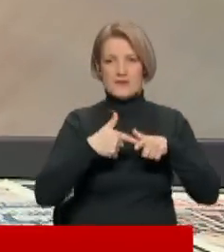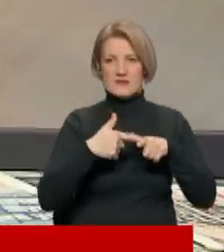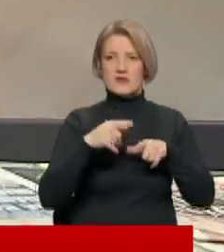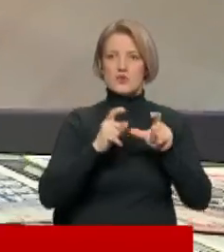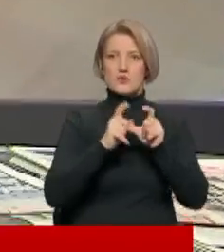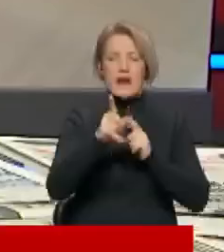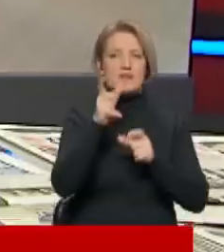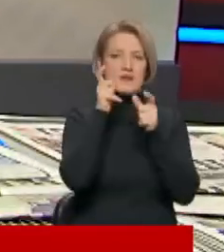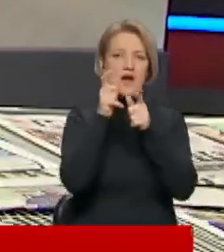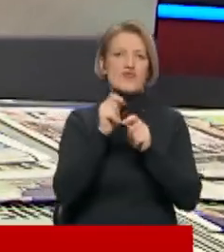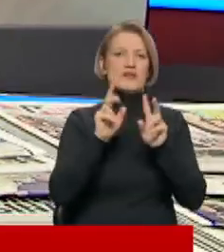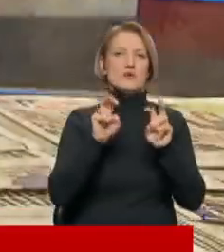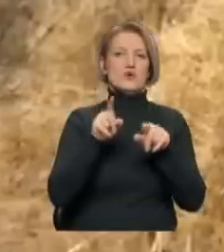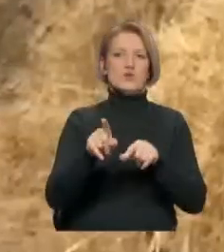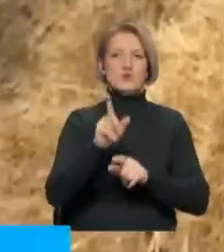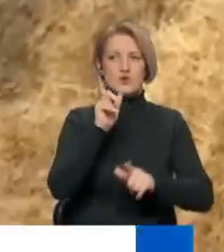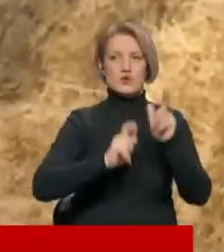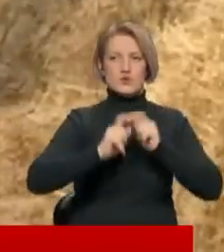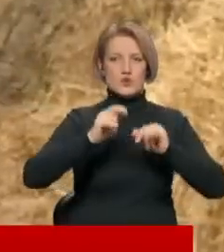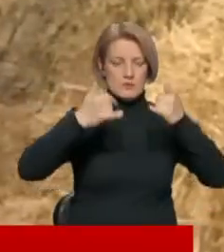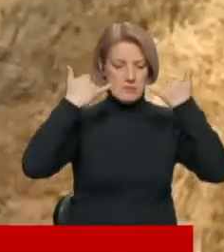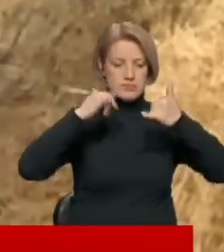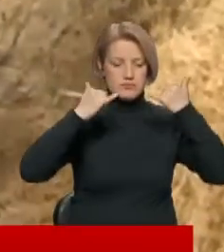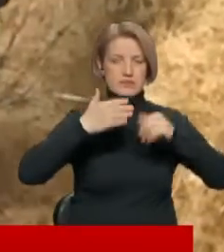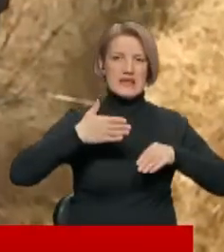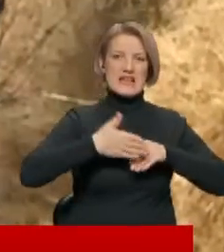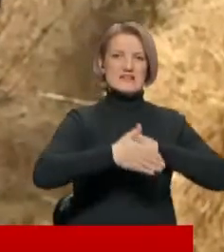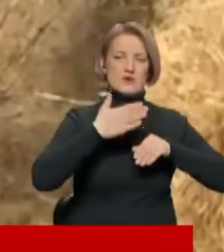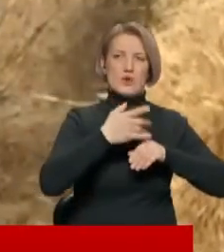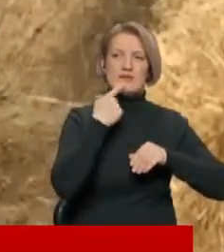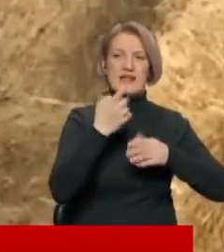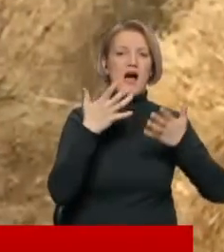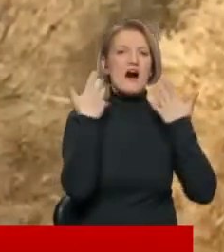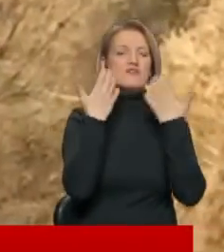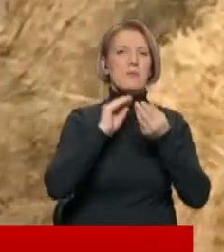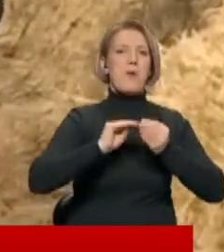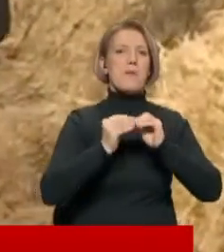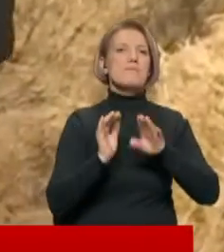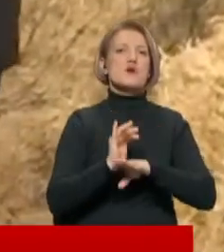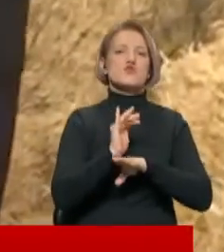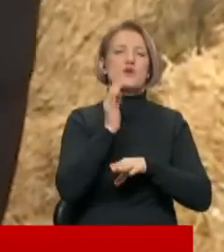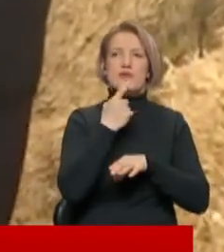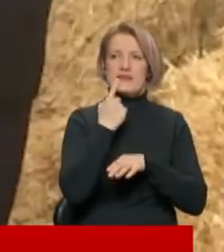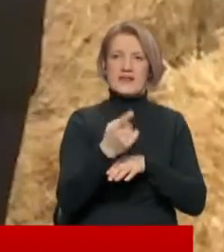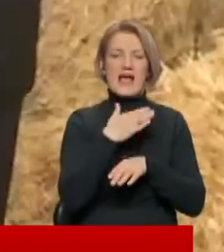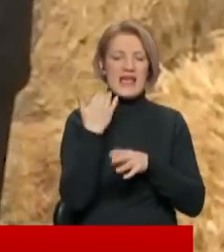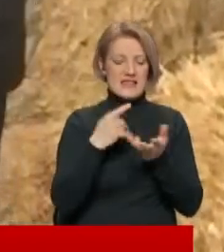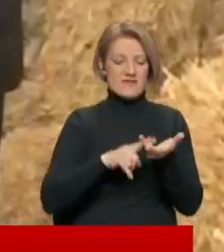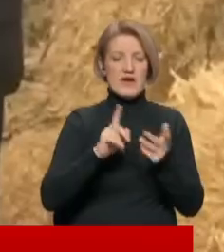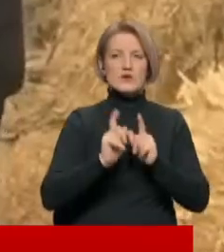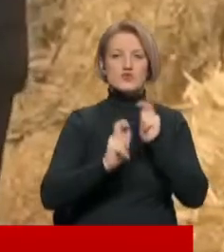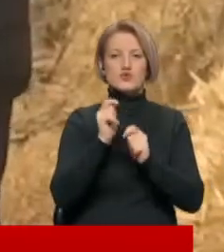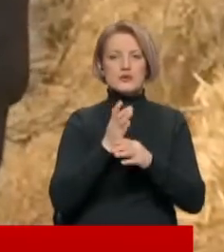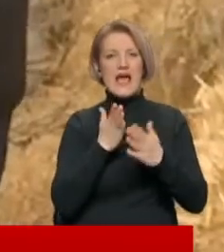çektiği konu süt inekleri kesime gidiyor dedik hayvancılıkta sorun yaşanacak ete ve